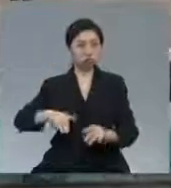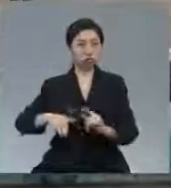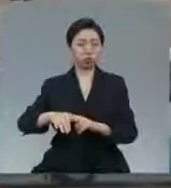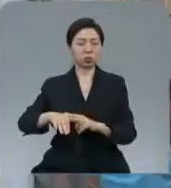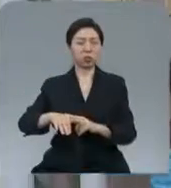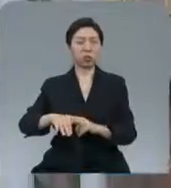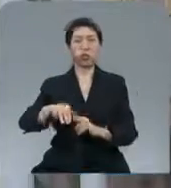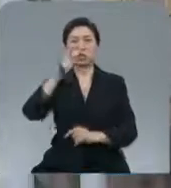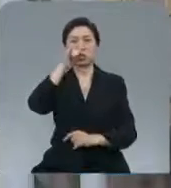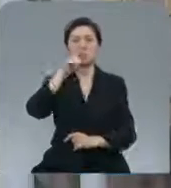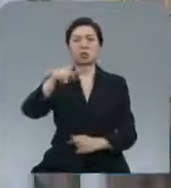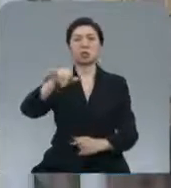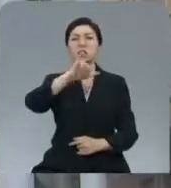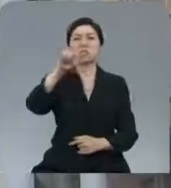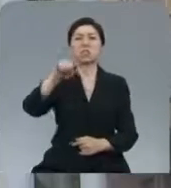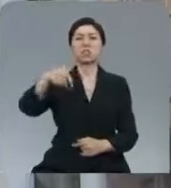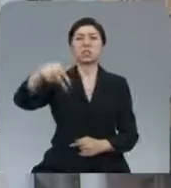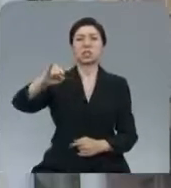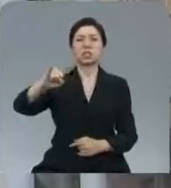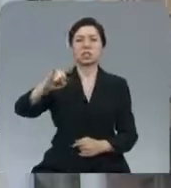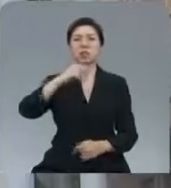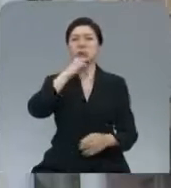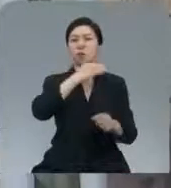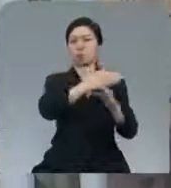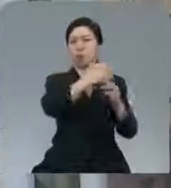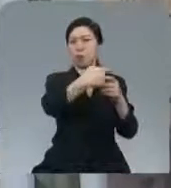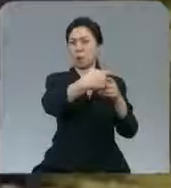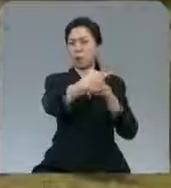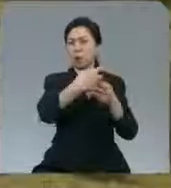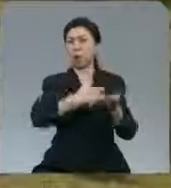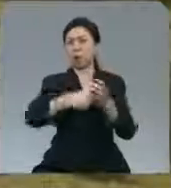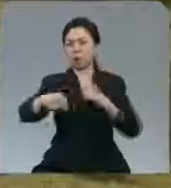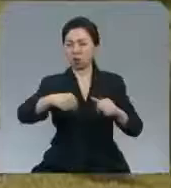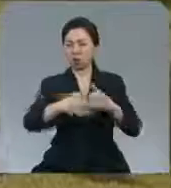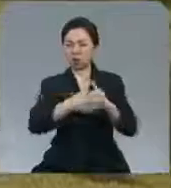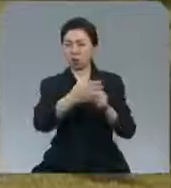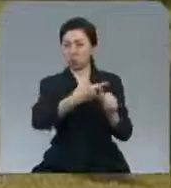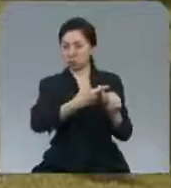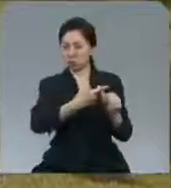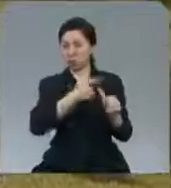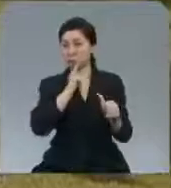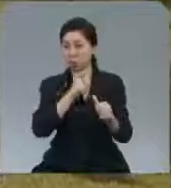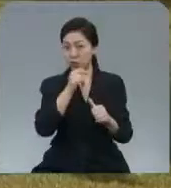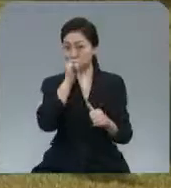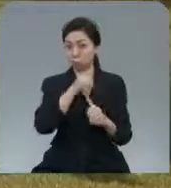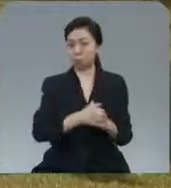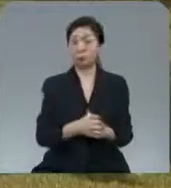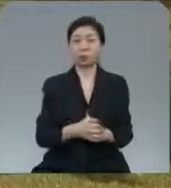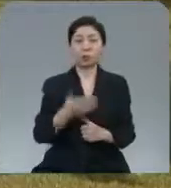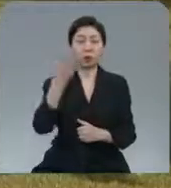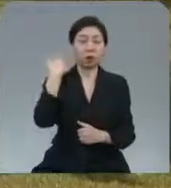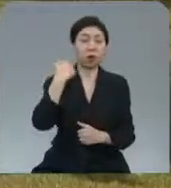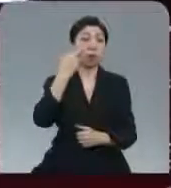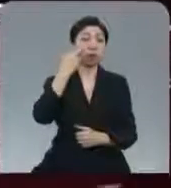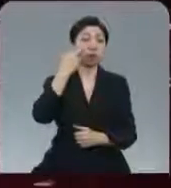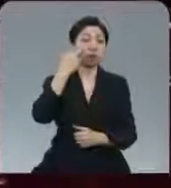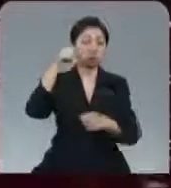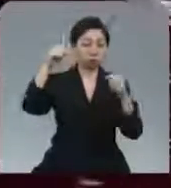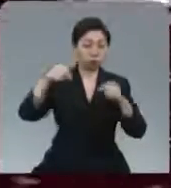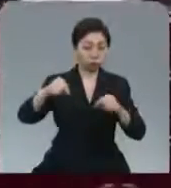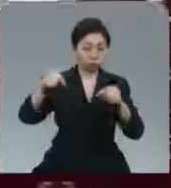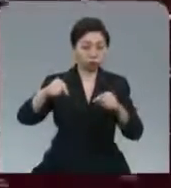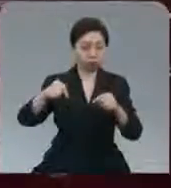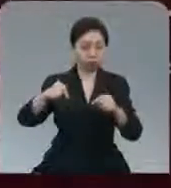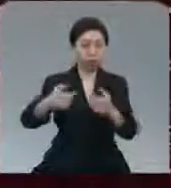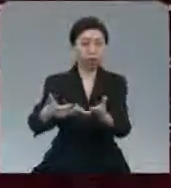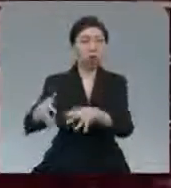thoại và trao đổi chặt chẽ chưa từng thấy để cùng lên ý tưởng và đạt được tiến triển về các đề xuất cụ thể thực tế với miền Bắc Á